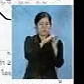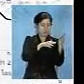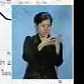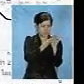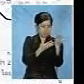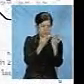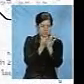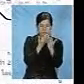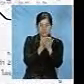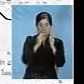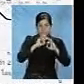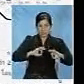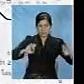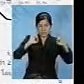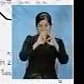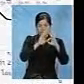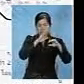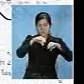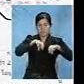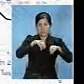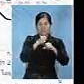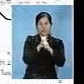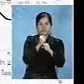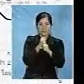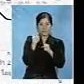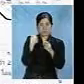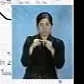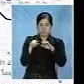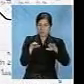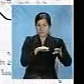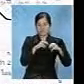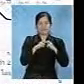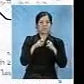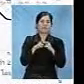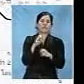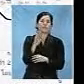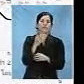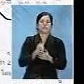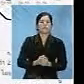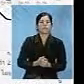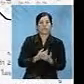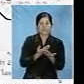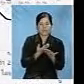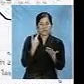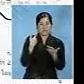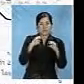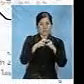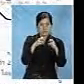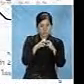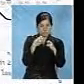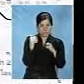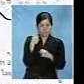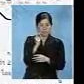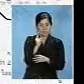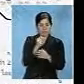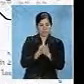คัญและถ้าหากว่ามีการเตรียมการกันไว้ก่อนก็จะไม่เกิดเป็นปัญหาอะไรก็ตามสิ่งที่ได้เกิดขึ้นนะครับเนื่องจาก